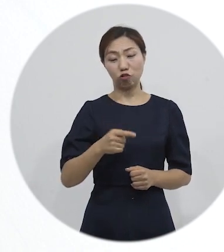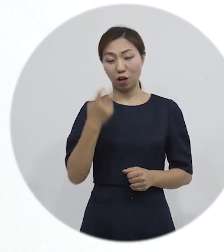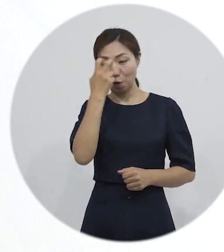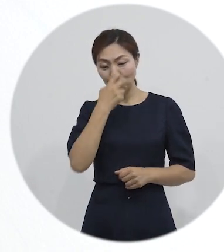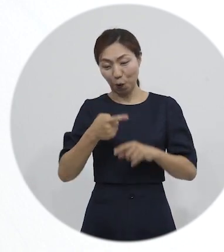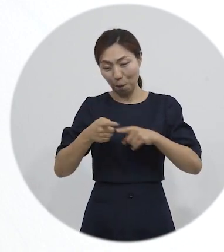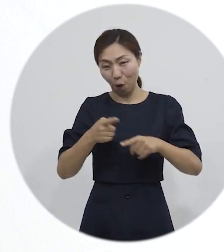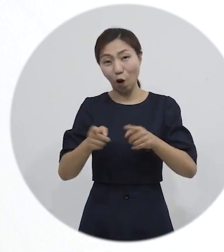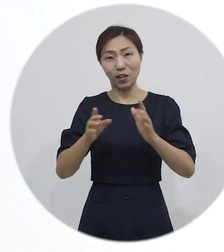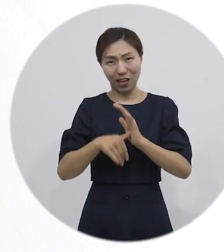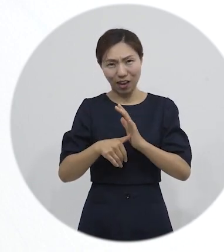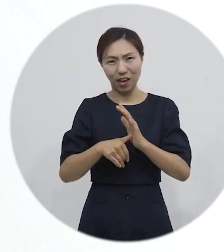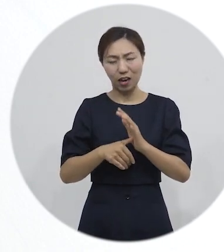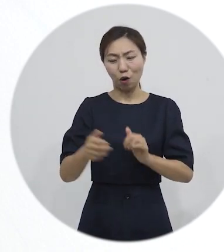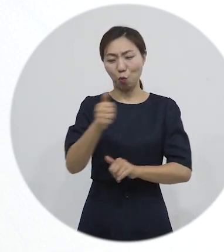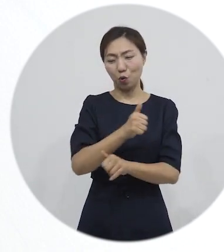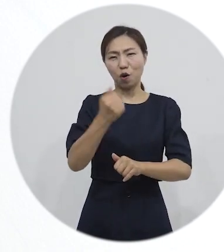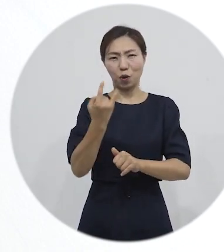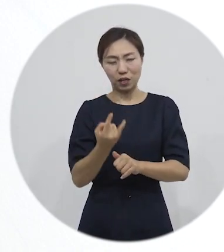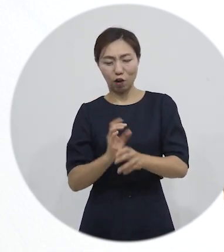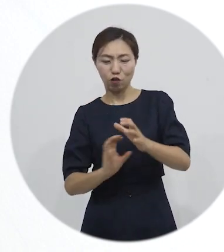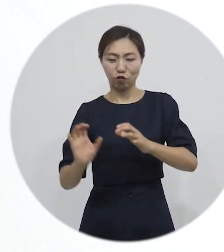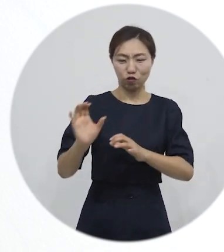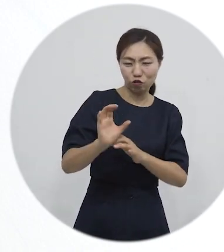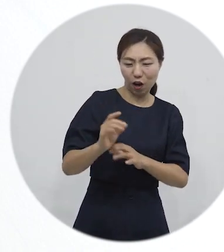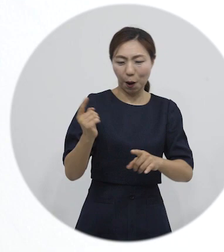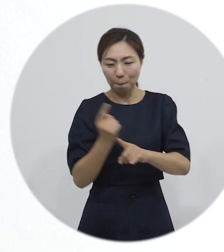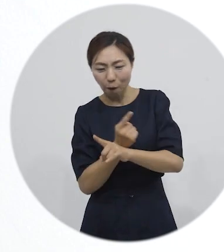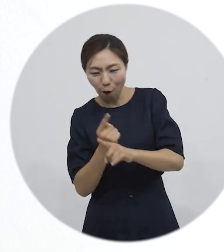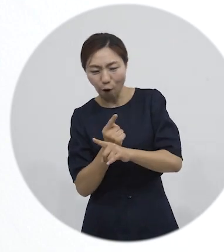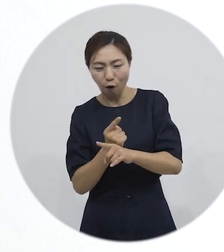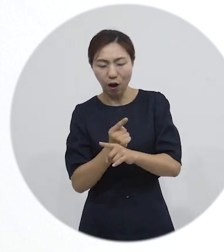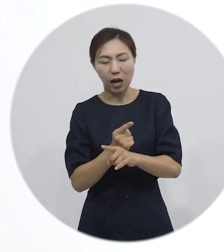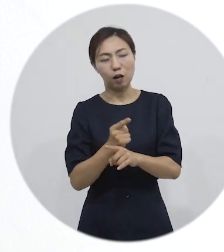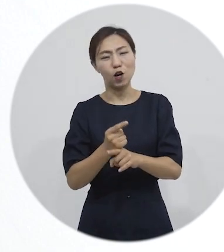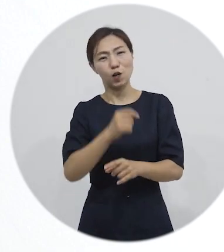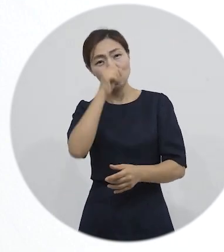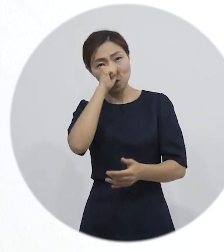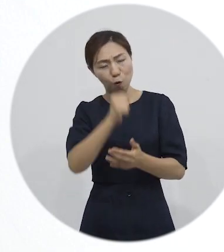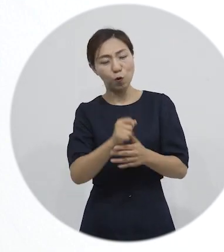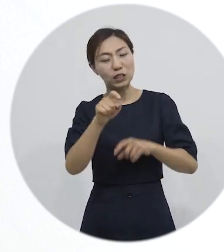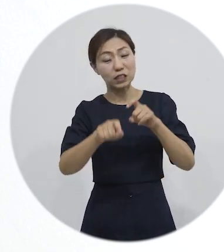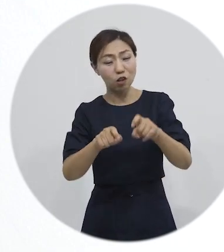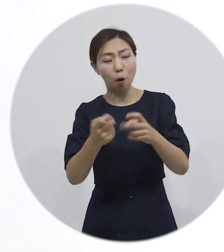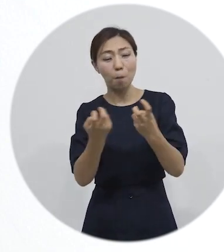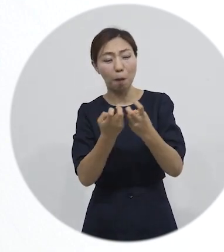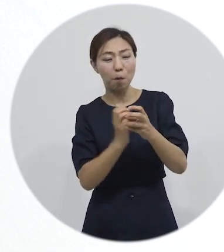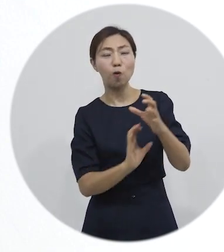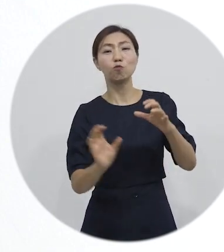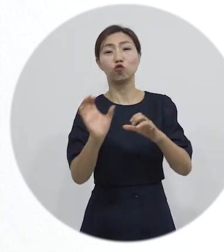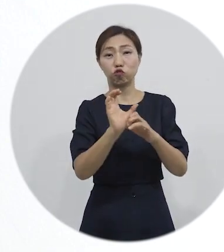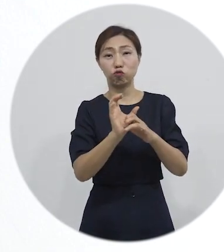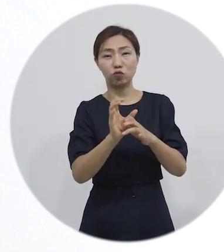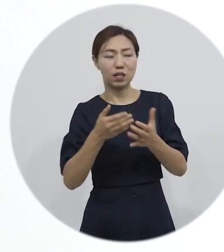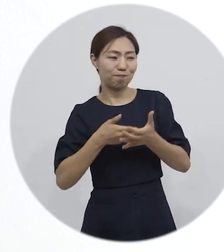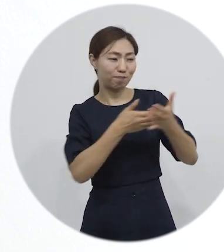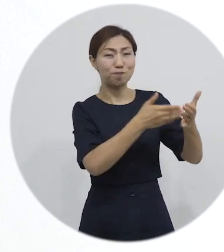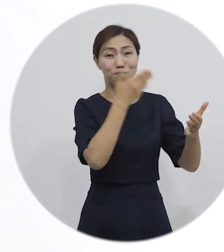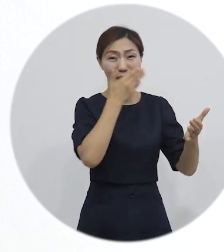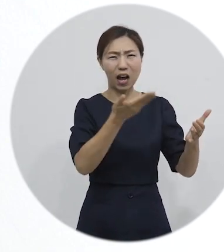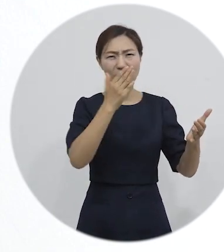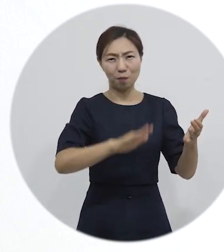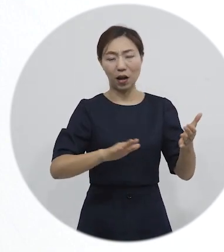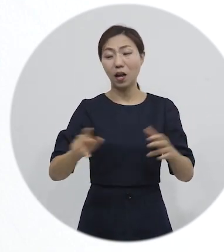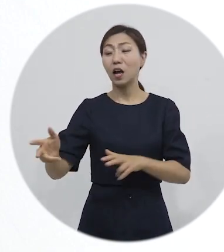심의 과정에서 보완하고 수정해서 또 이렇게 적격으로 만들 수도 있겠지만 사업 제안할 때 그런 것들을 미리 염두에 두고 하시면